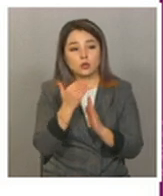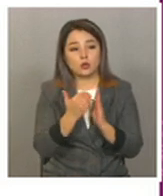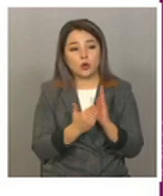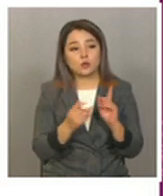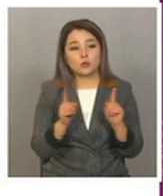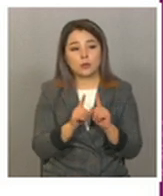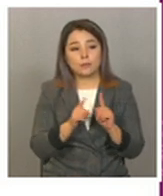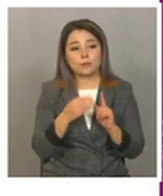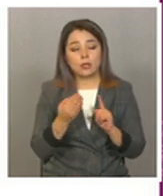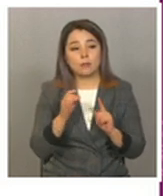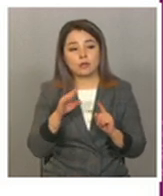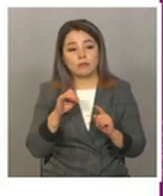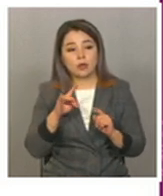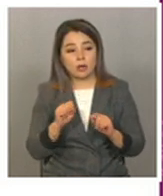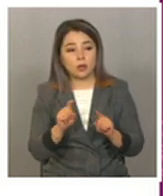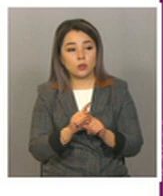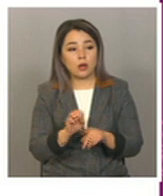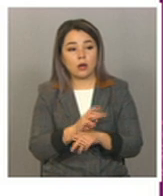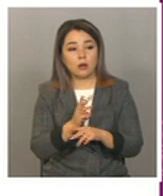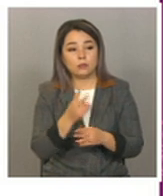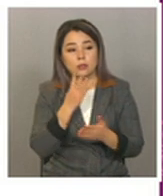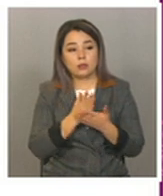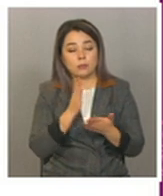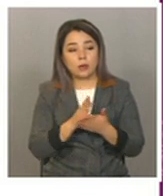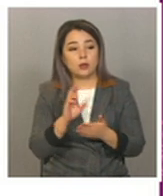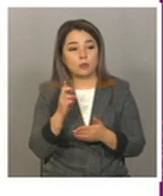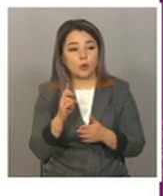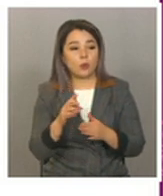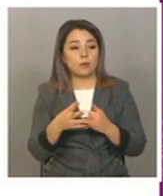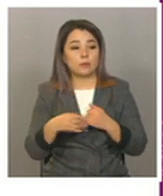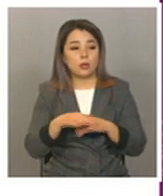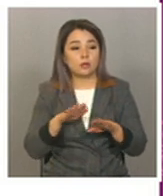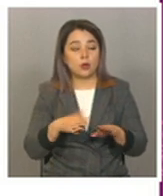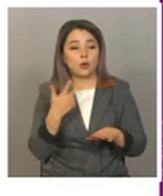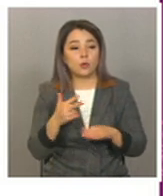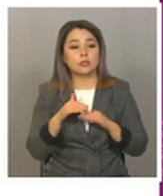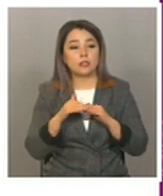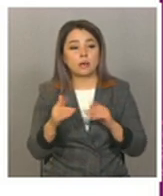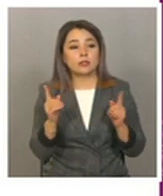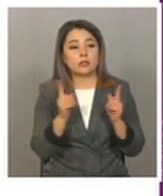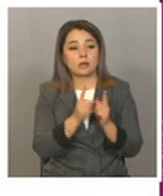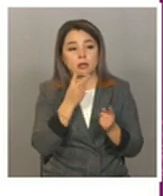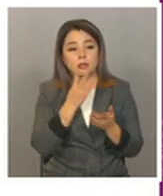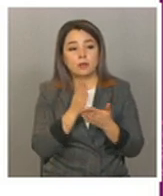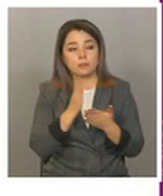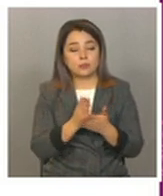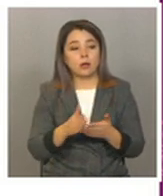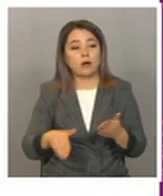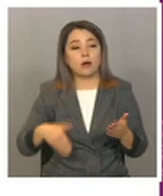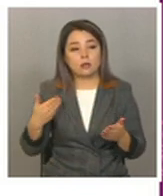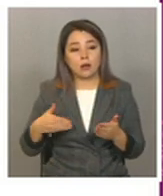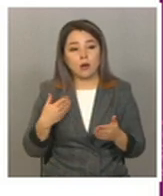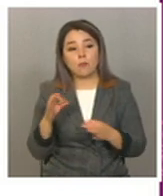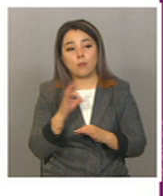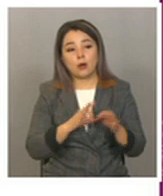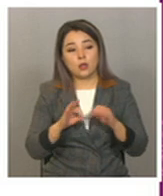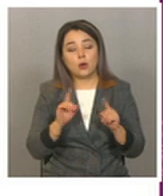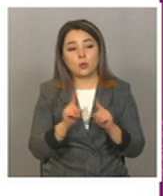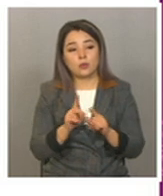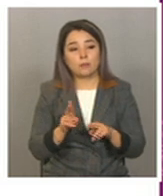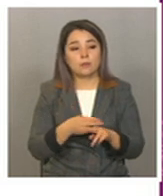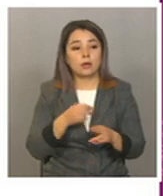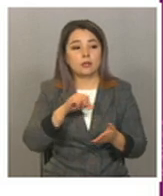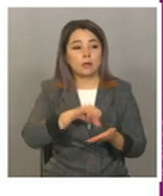және биосфераны қамтиды. Биоалуан түрлік үш деңгейде кездеседі. Органикалық молекулаларсыз